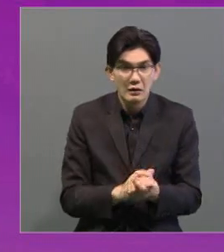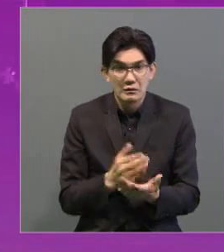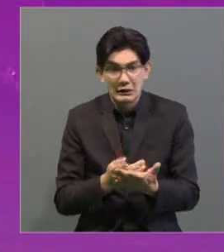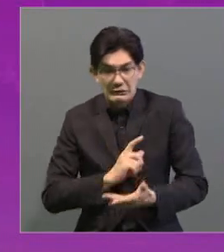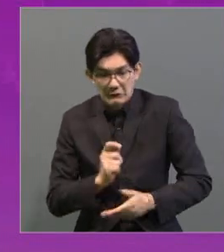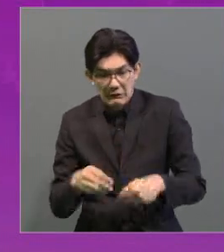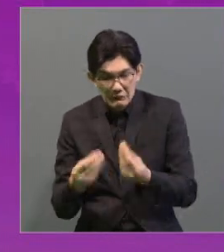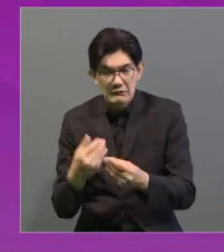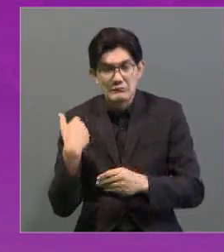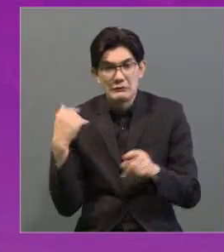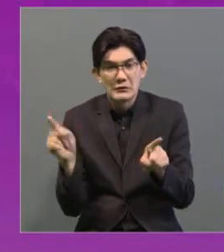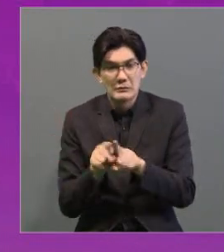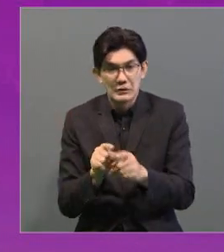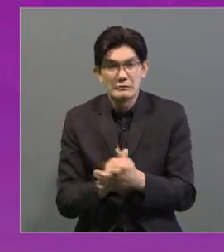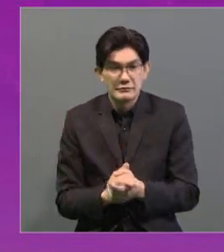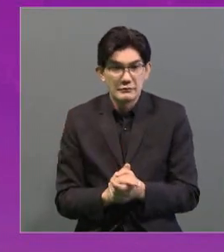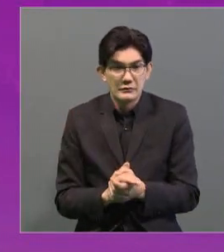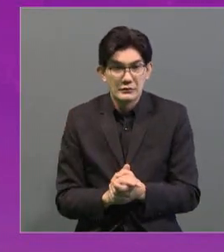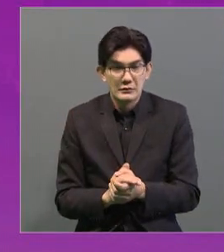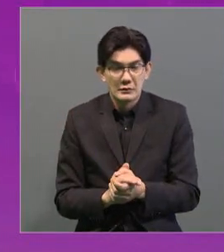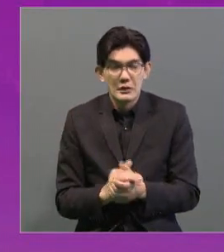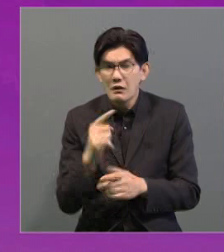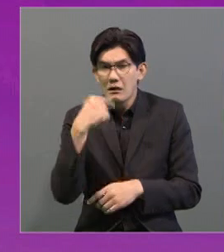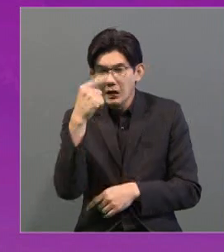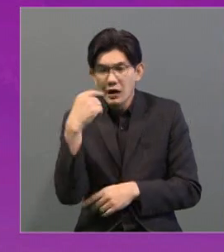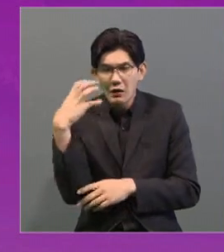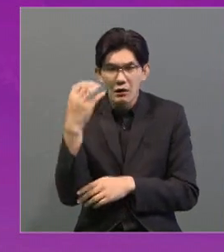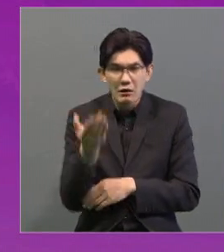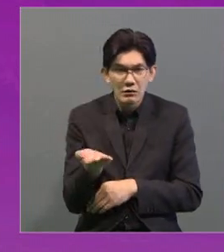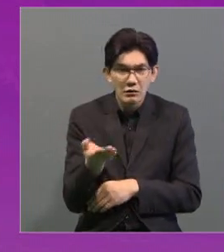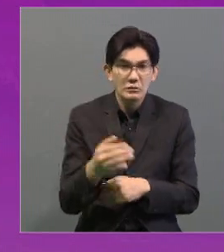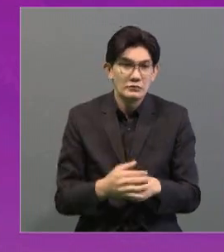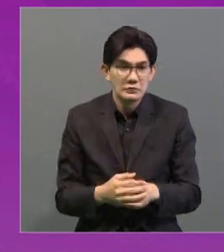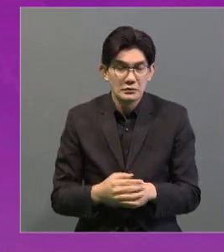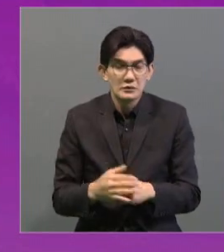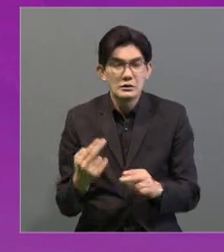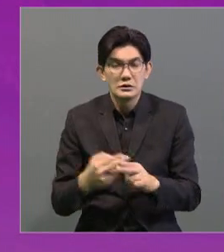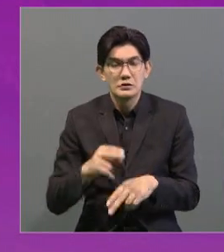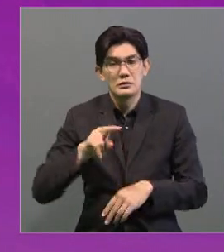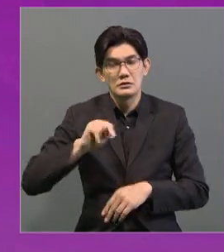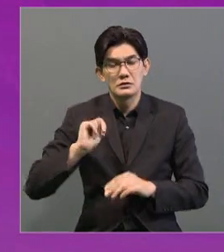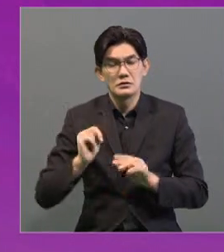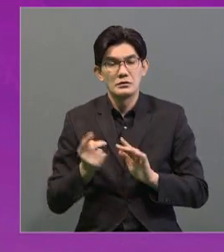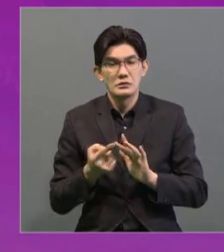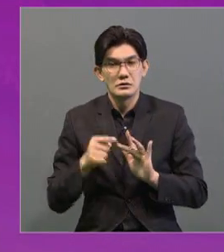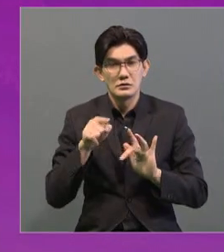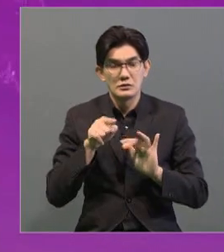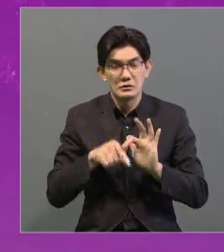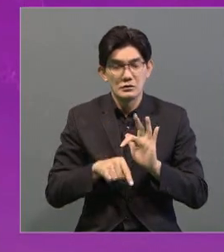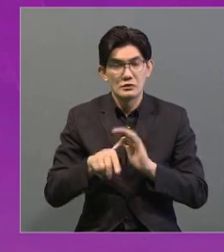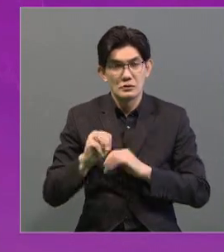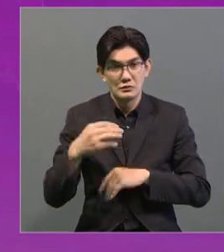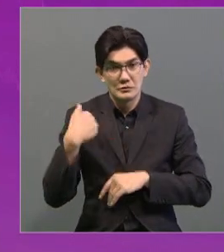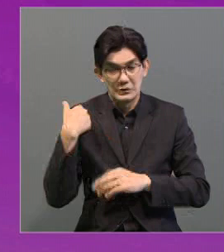สียเงินให้เขาอีกเดี๋ยวไปดูกันนะคะแล้วคนที่ตกเป็นเหยื่อแอบอ้างนี่ค่ะพี่หนุ่มอนุวัฒน์เฟื่องทองแดงนะคะ อนุวัฒน์จัดให้